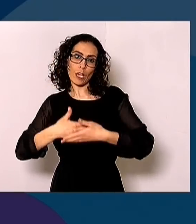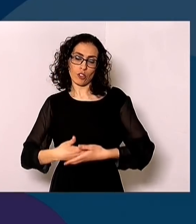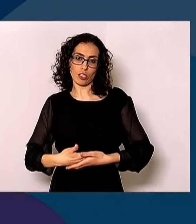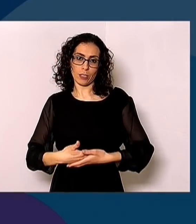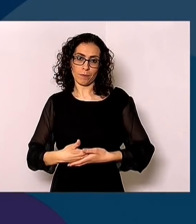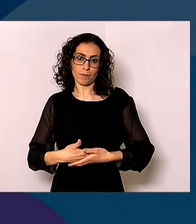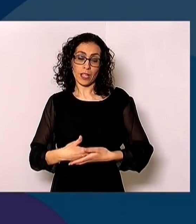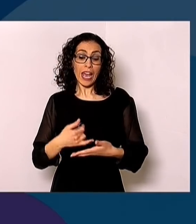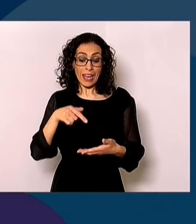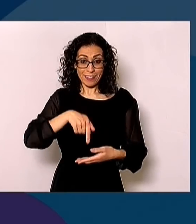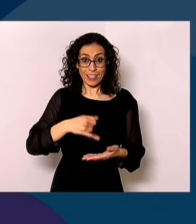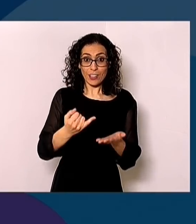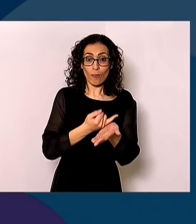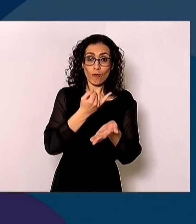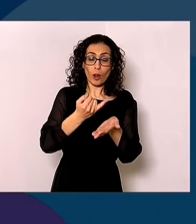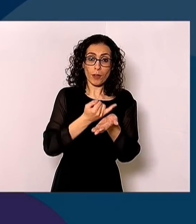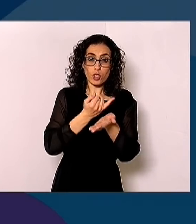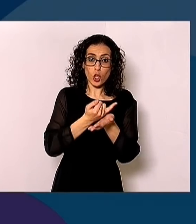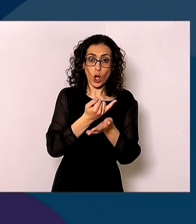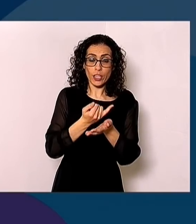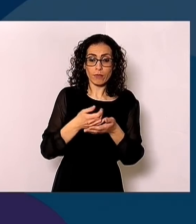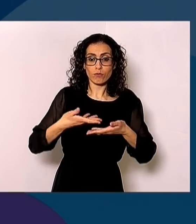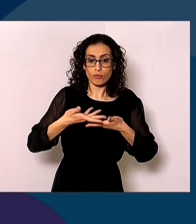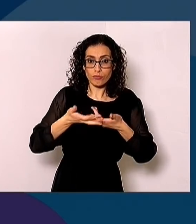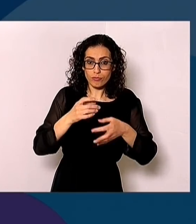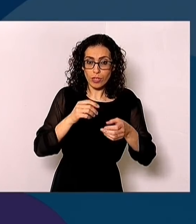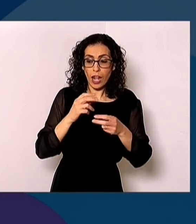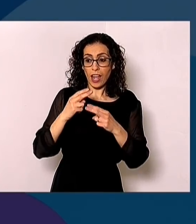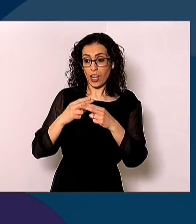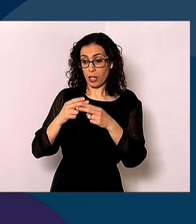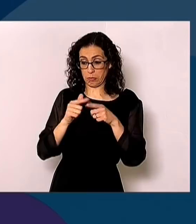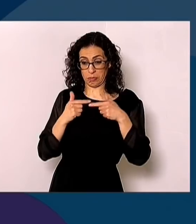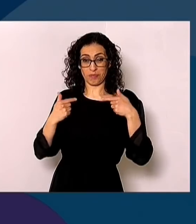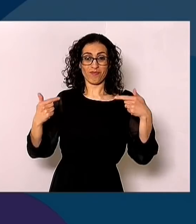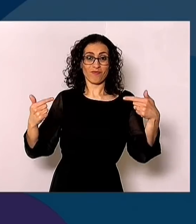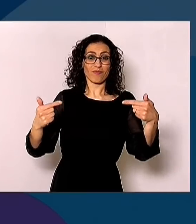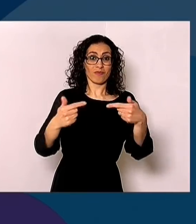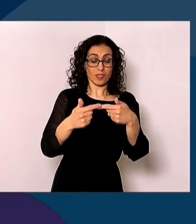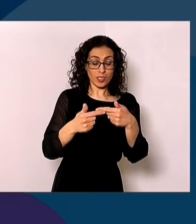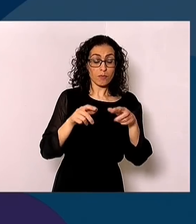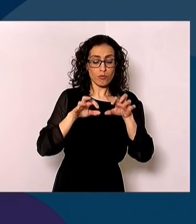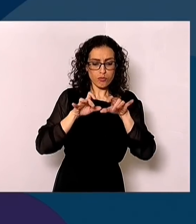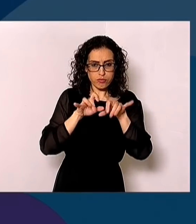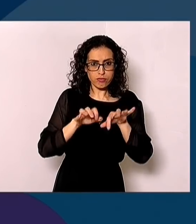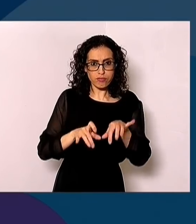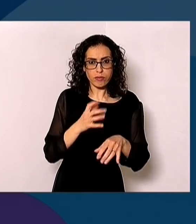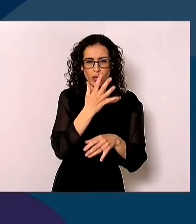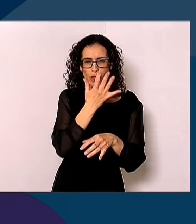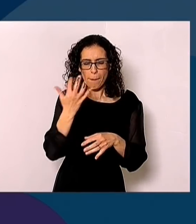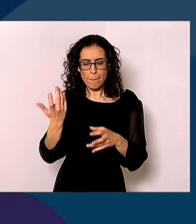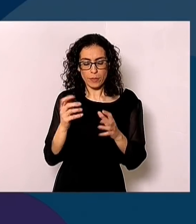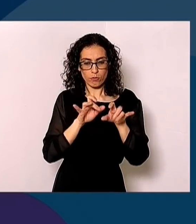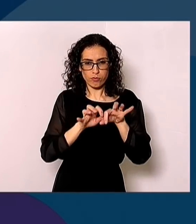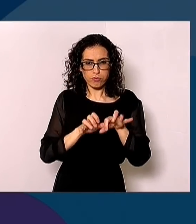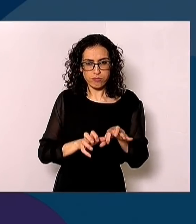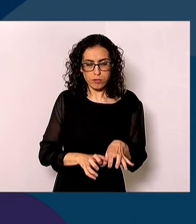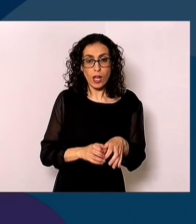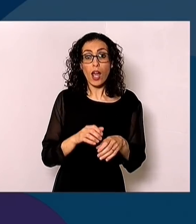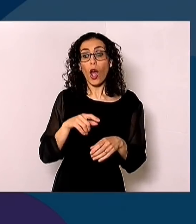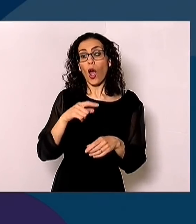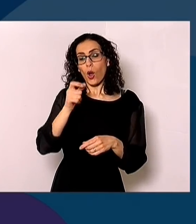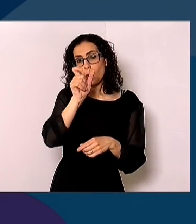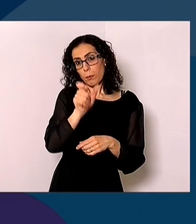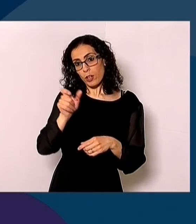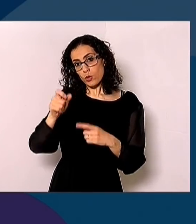kollha li qed intikom tkun qiegħda tinħadem min-naħa tat-tim li għandna tal-case management li kull każ li joħroġ